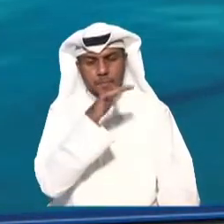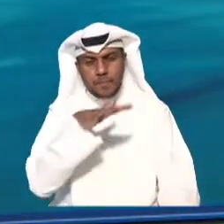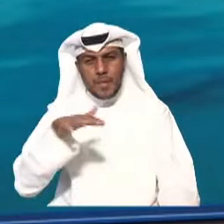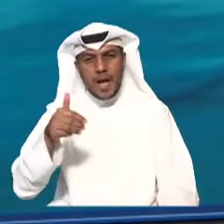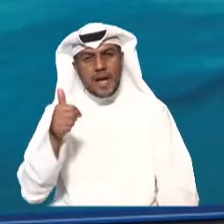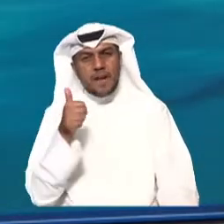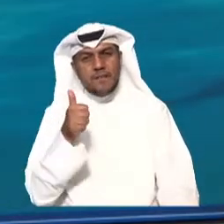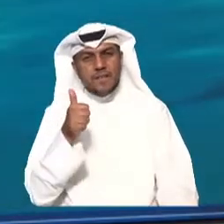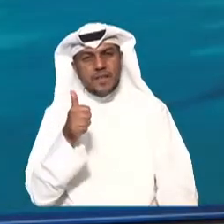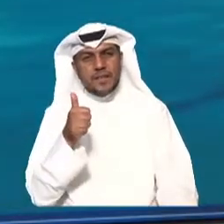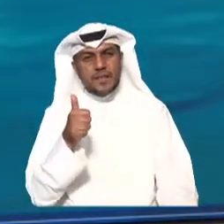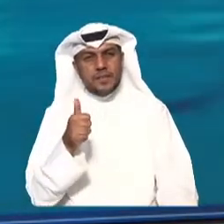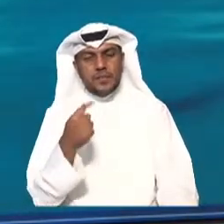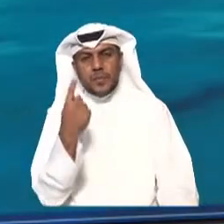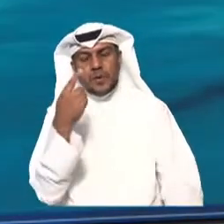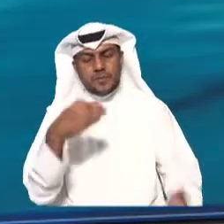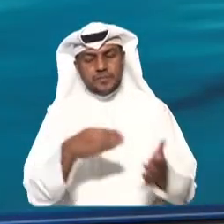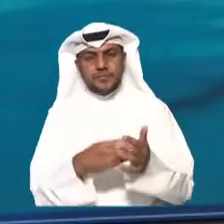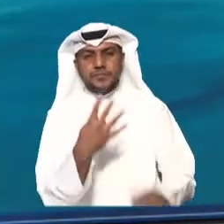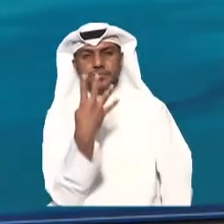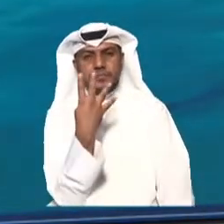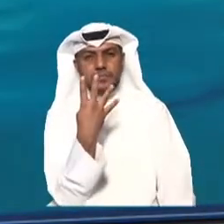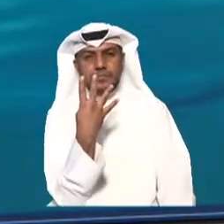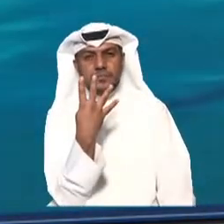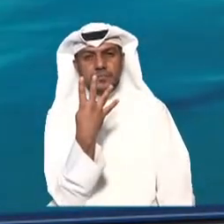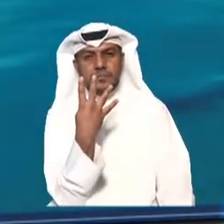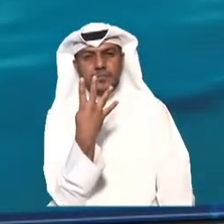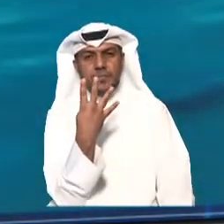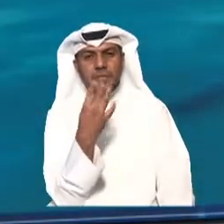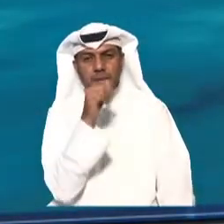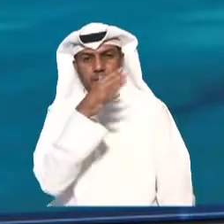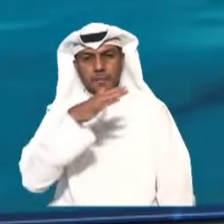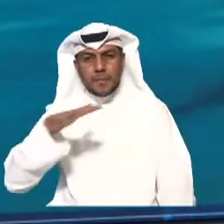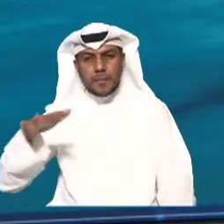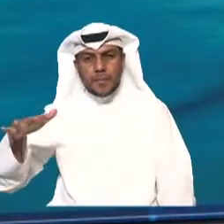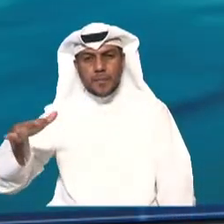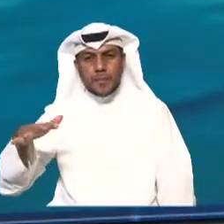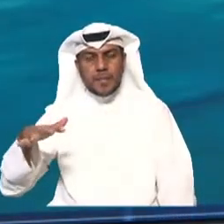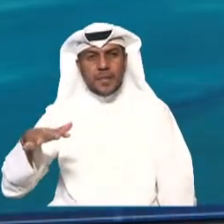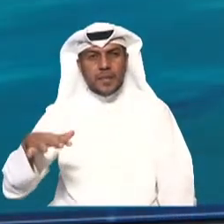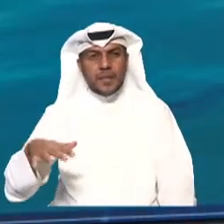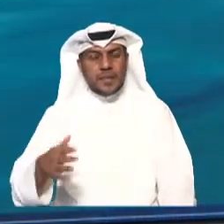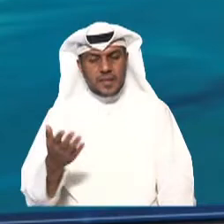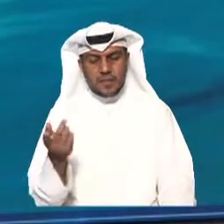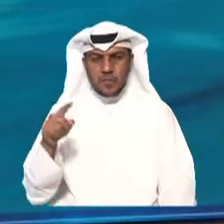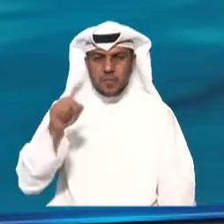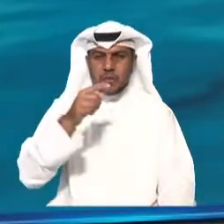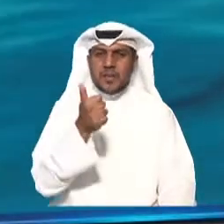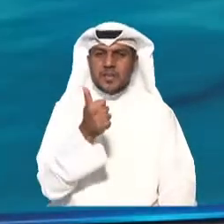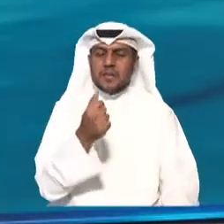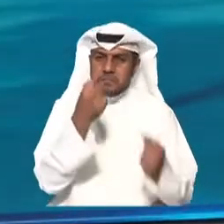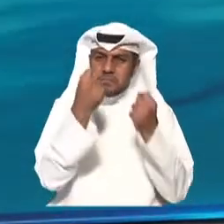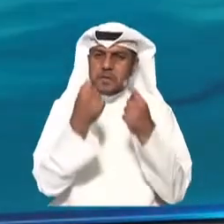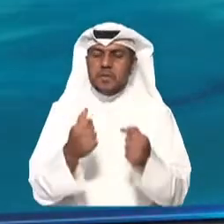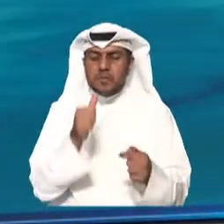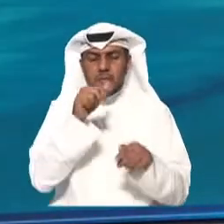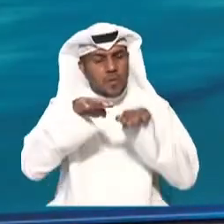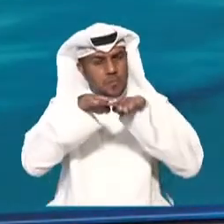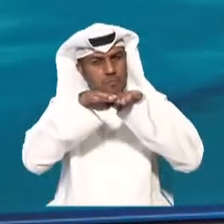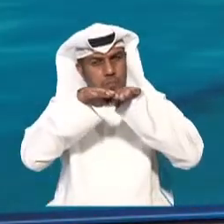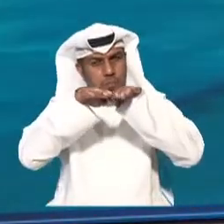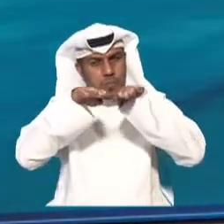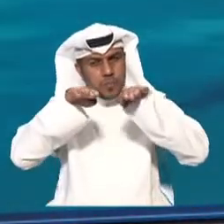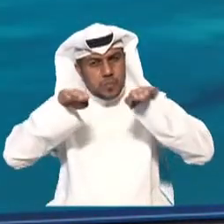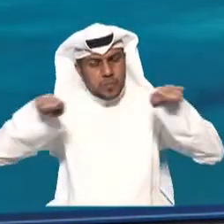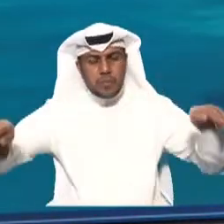الموج، وارتفاع الموج من 1 إلى 4 أقدام. الأجواء البحرية أعزائي المشاهدين بشكل عام خلال الأيام القليلة القادمة راح تكون جيدة